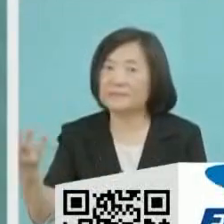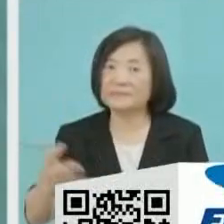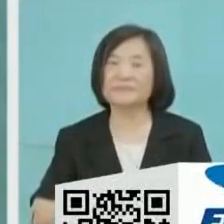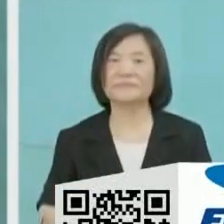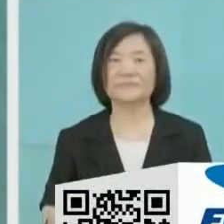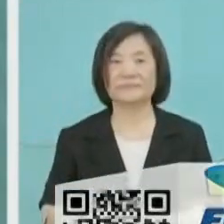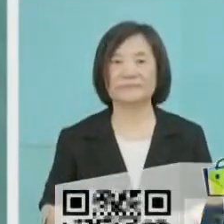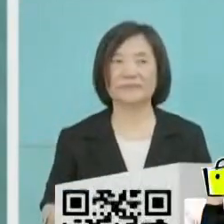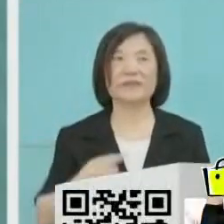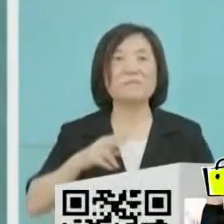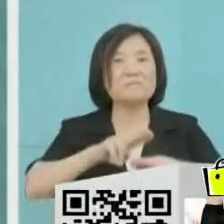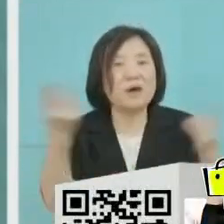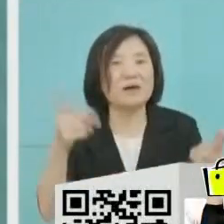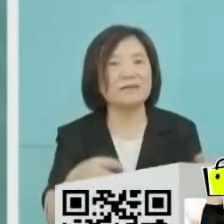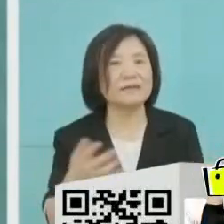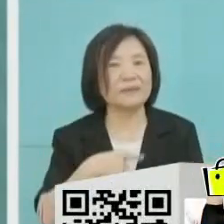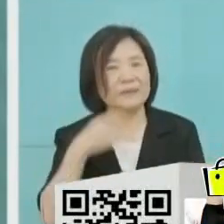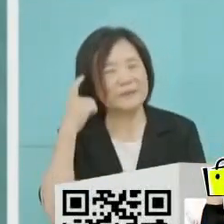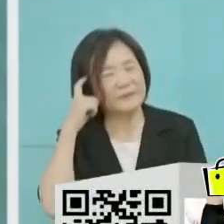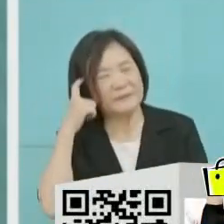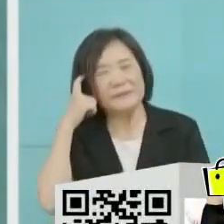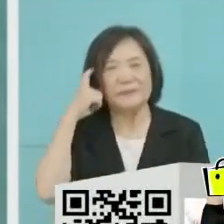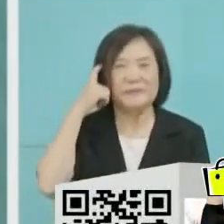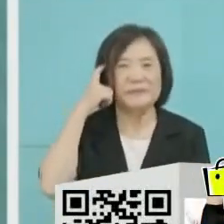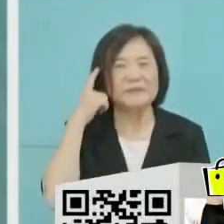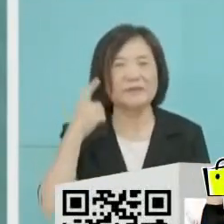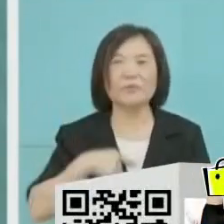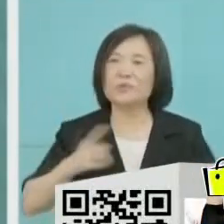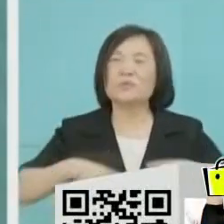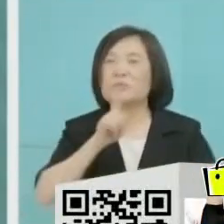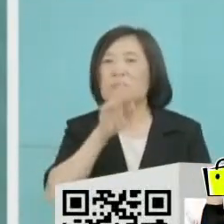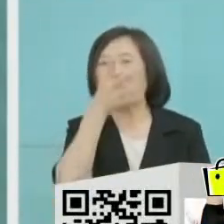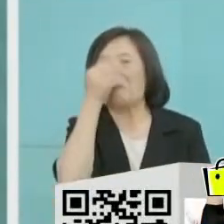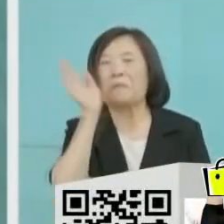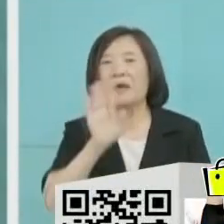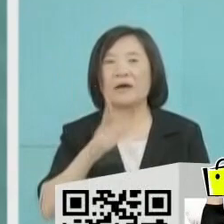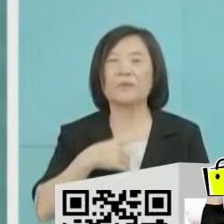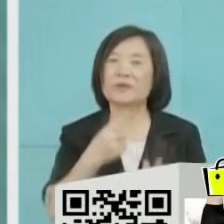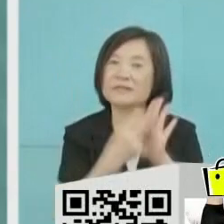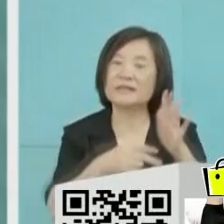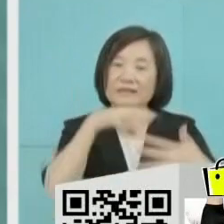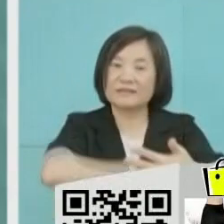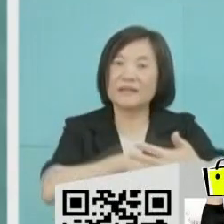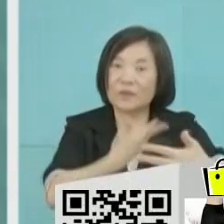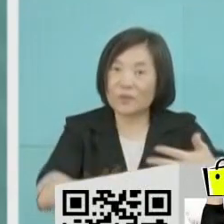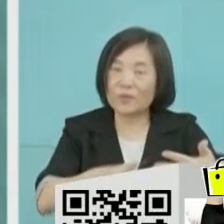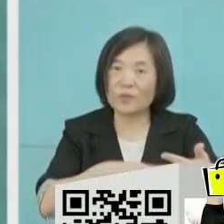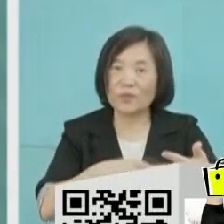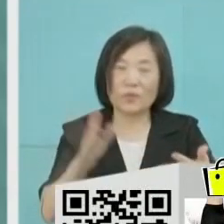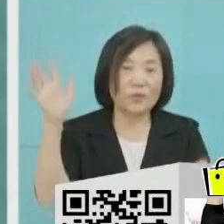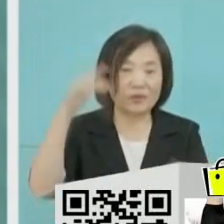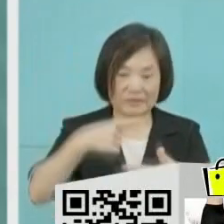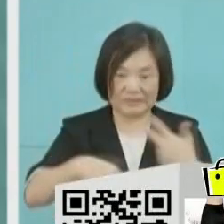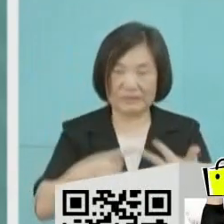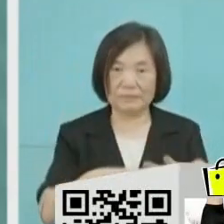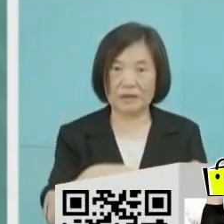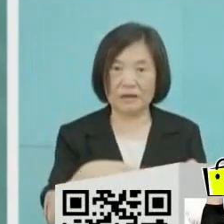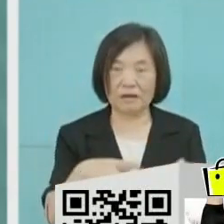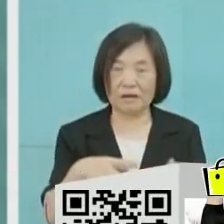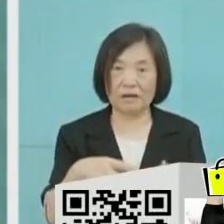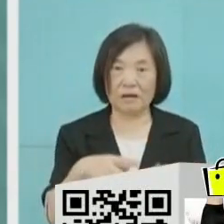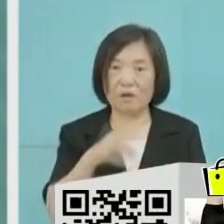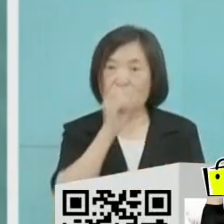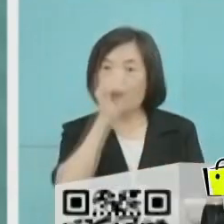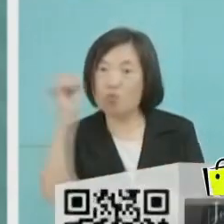其实解封这一题哦，我们还是想了很久，你知道吗？我们别让随便讲啊。内湖区这个礼拜到现在一个都没有新增